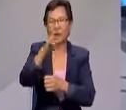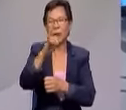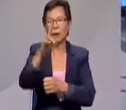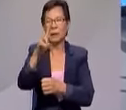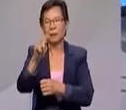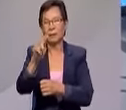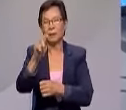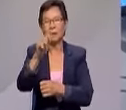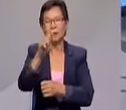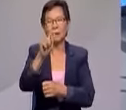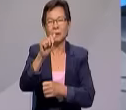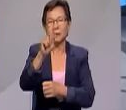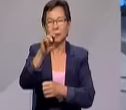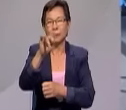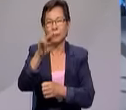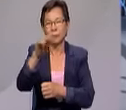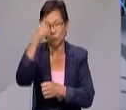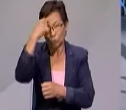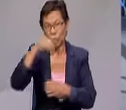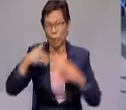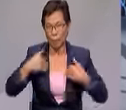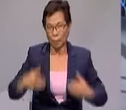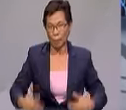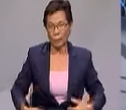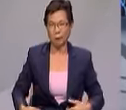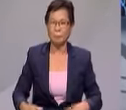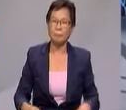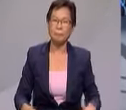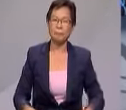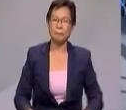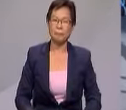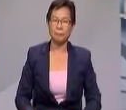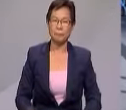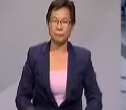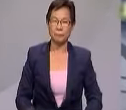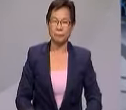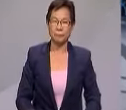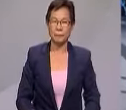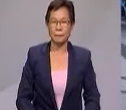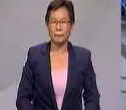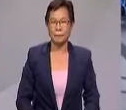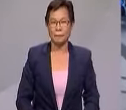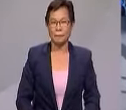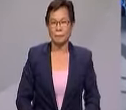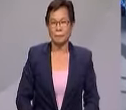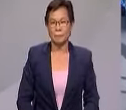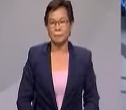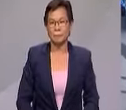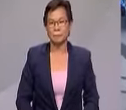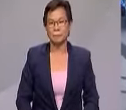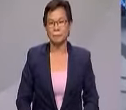kan untuk kesihatan badan jugalah orang kata tu. Just kita